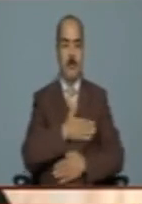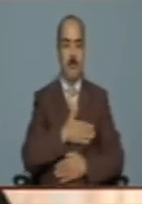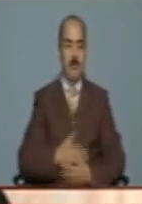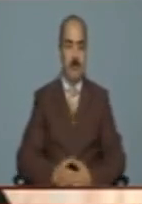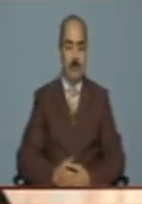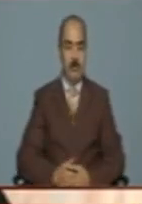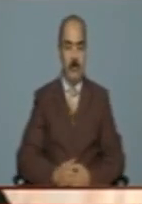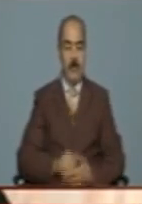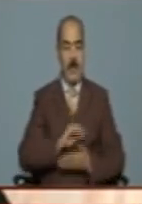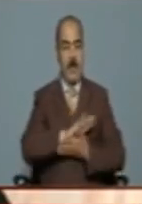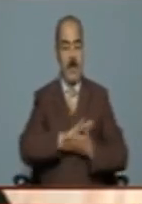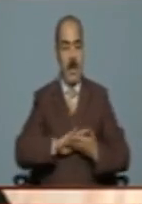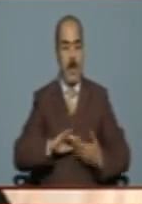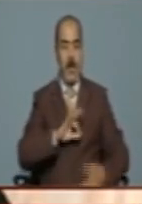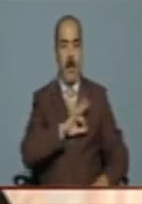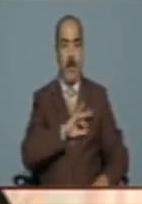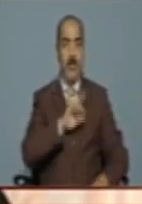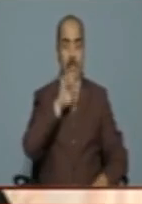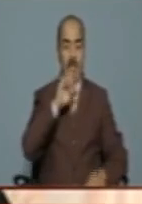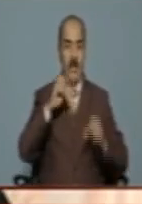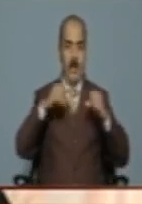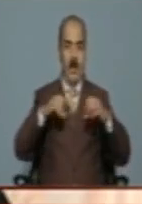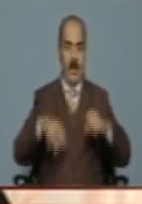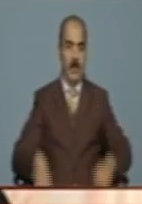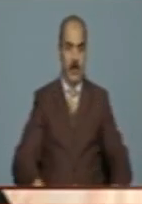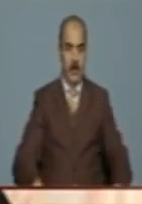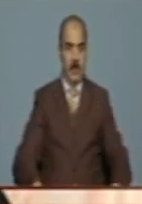السلام عليكم ورحمة الله وبركاته.